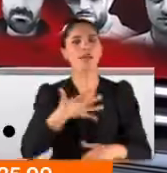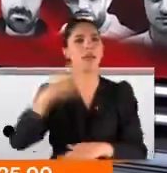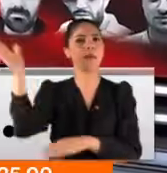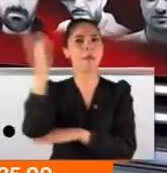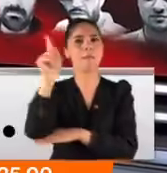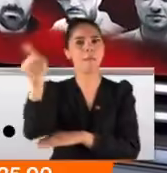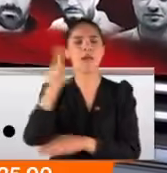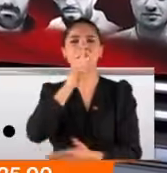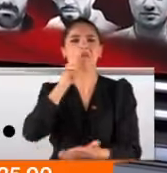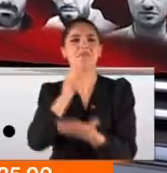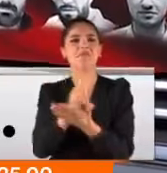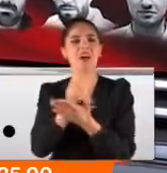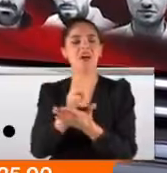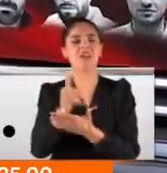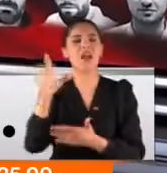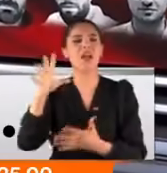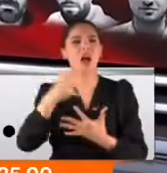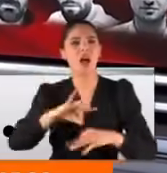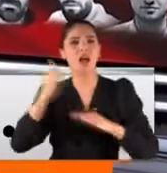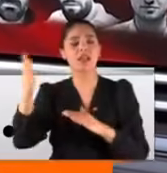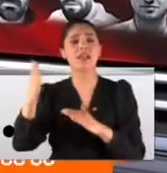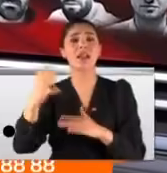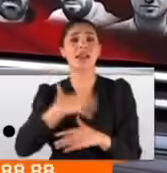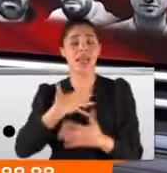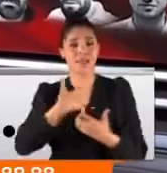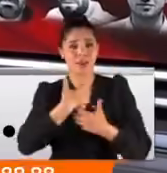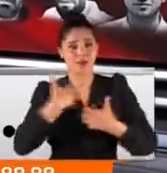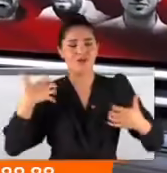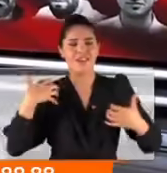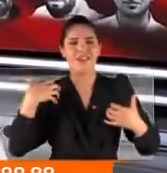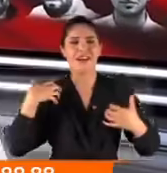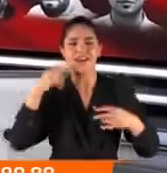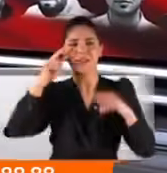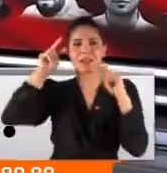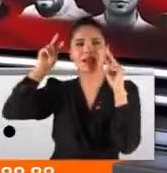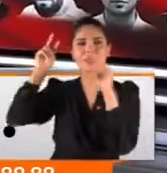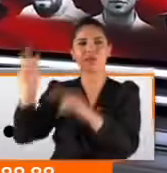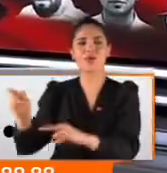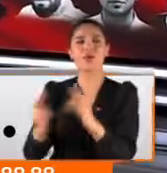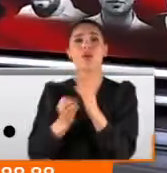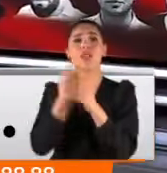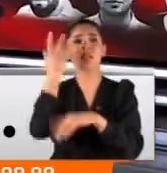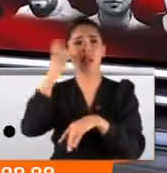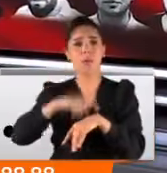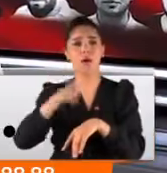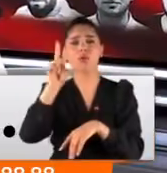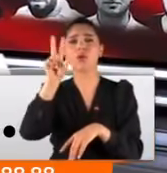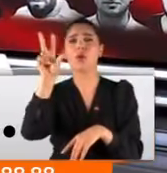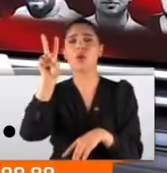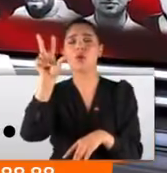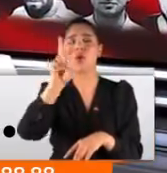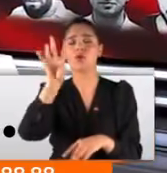bayraklarını kararlılıkla sıkılmış yumruklarını ve bitmek tükenmez cesaretlerini gösterdiler. Gün ardında